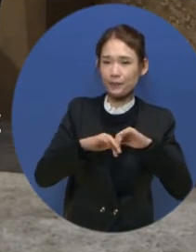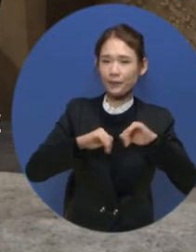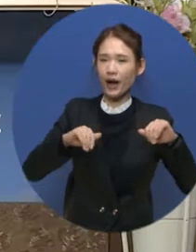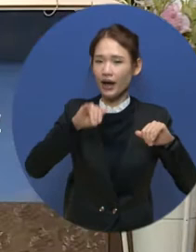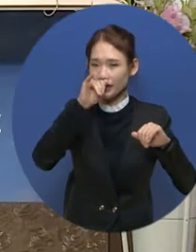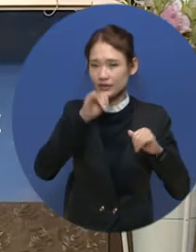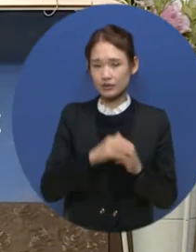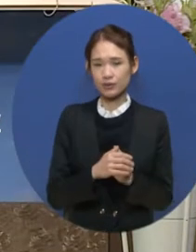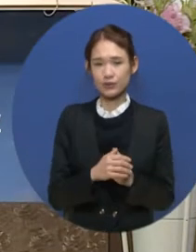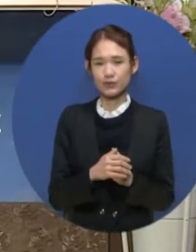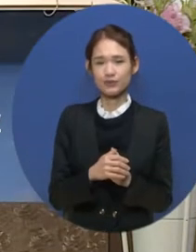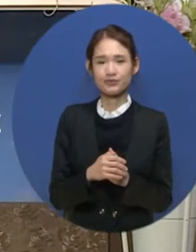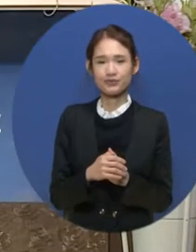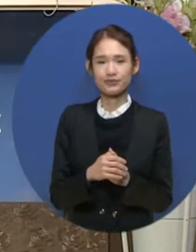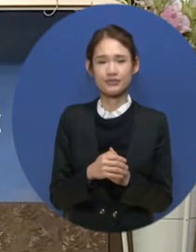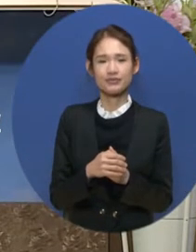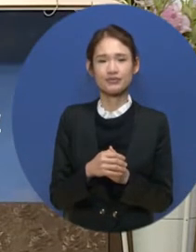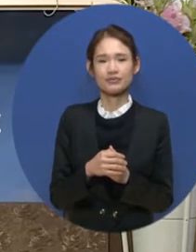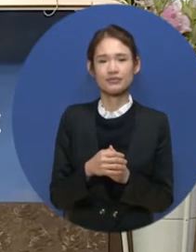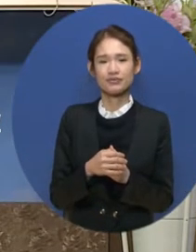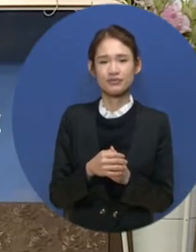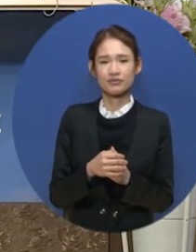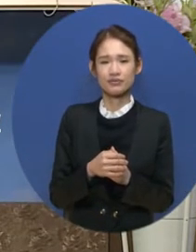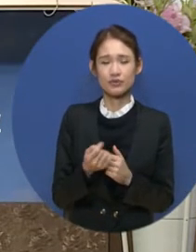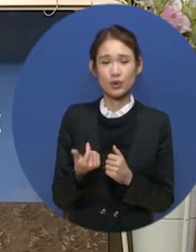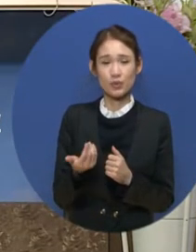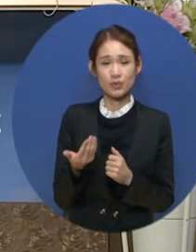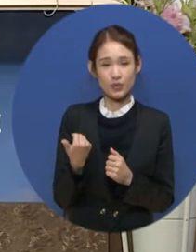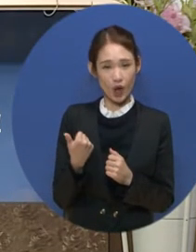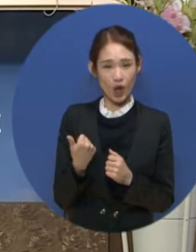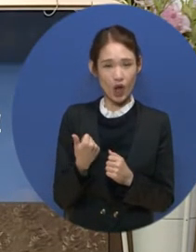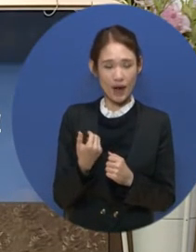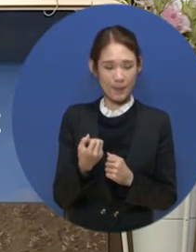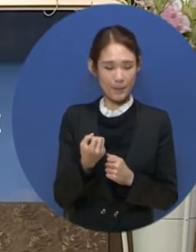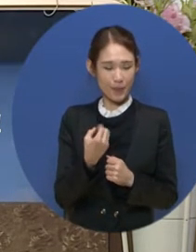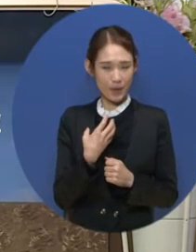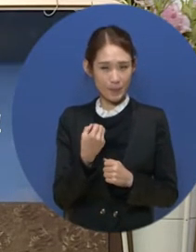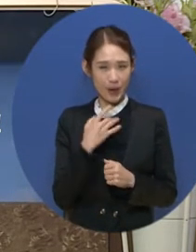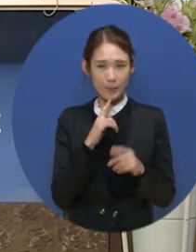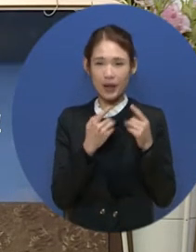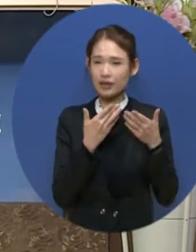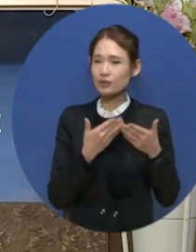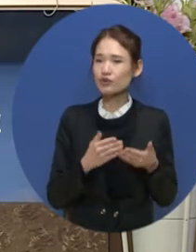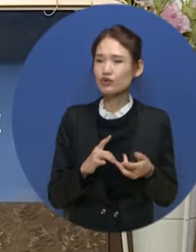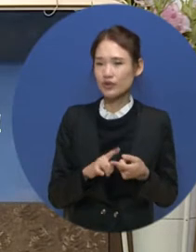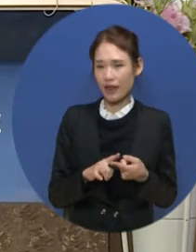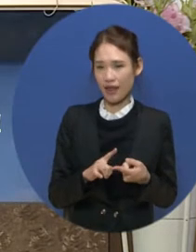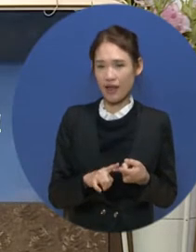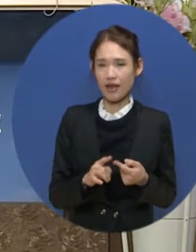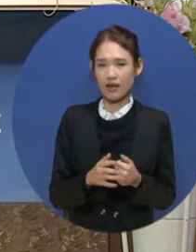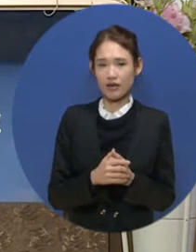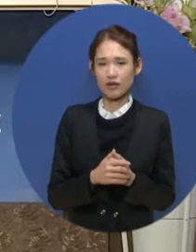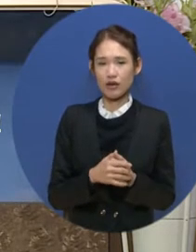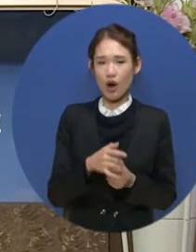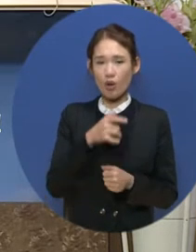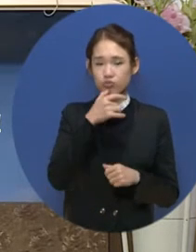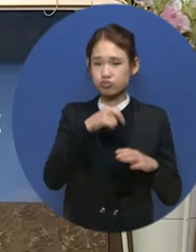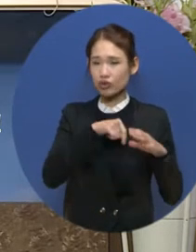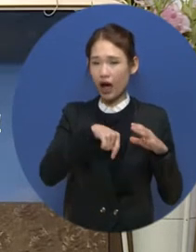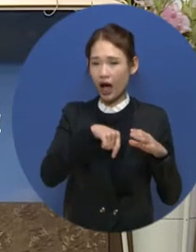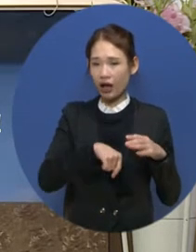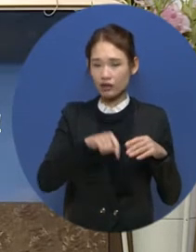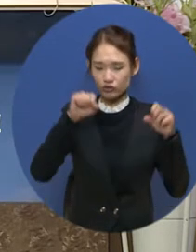같은데요 음 들러 방금 살짝 언급을 해 주셨습니다 만 물 속에서 하는